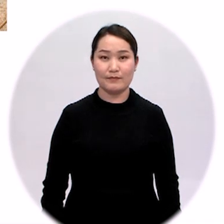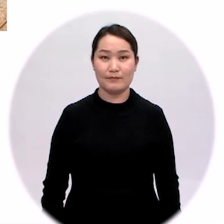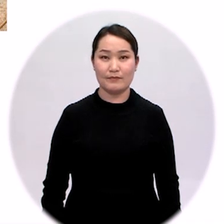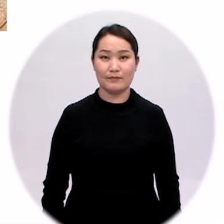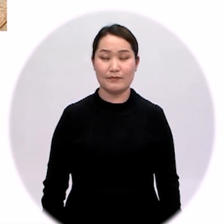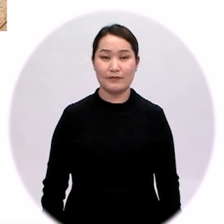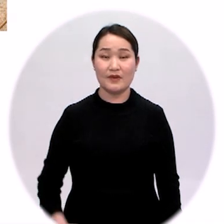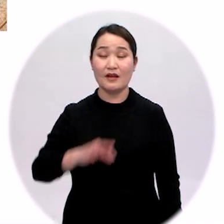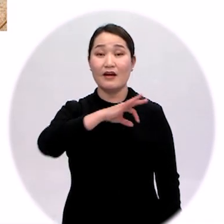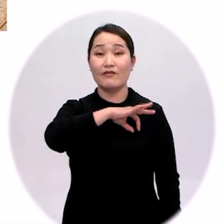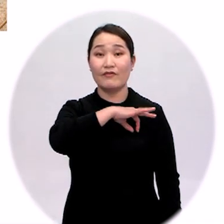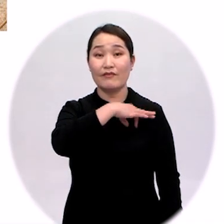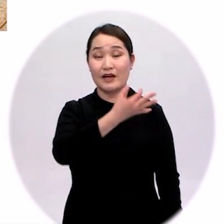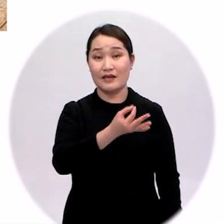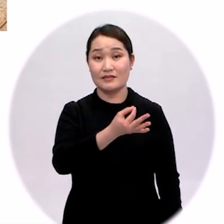Франц улс.